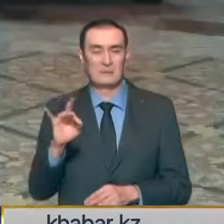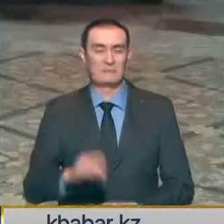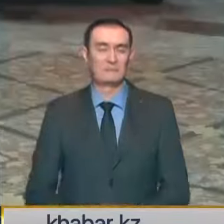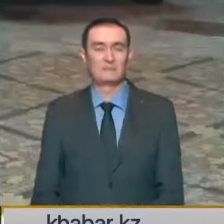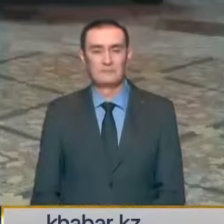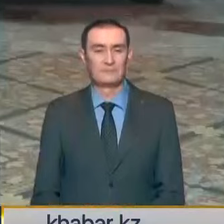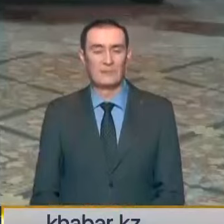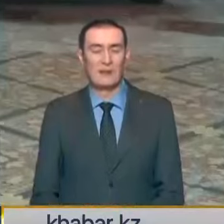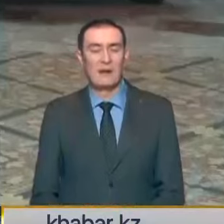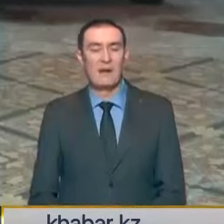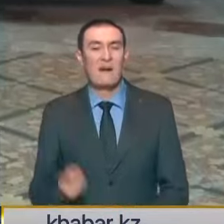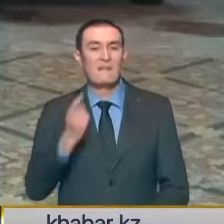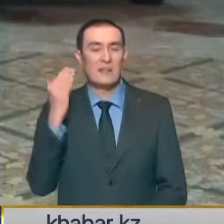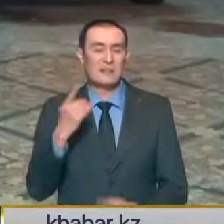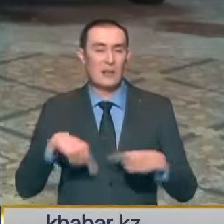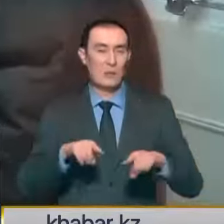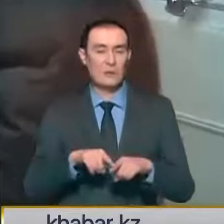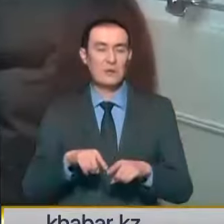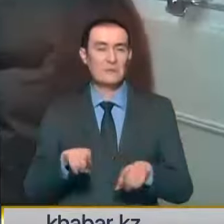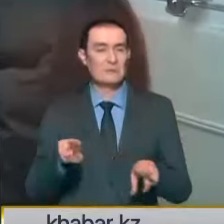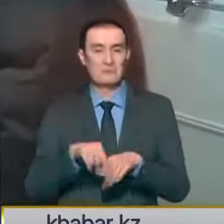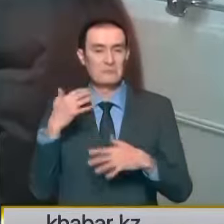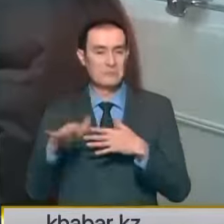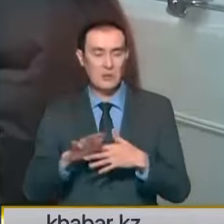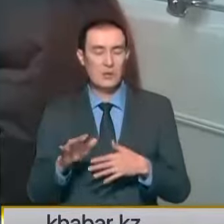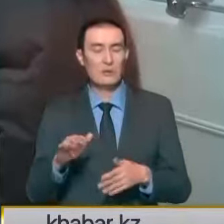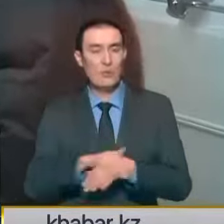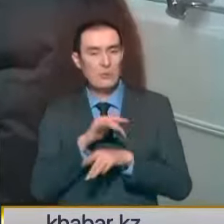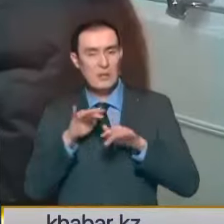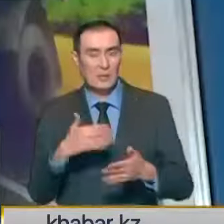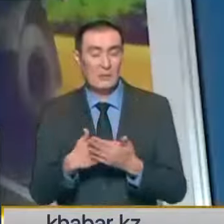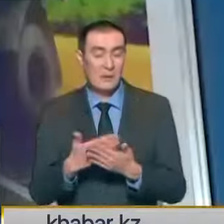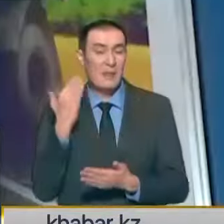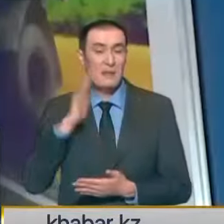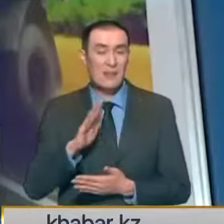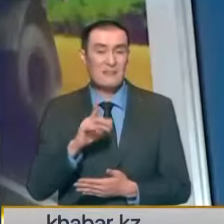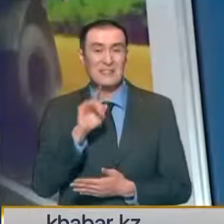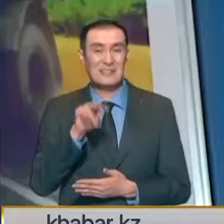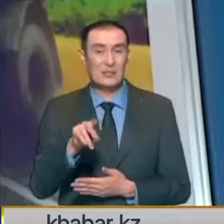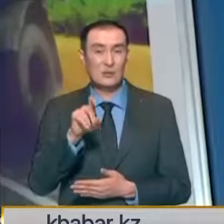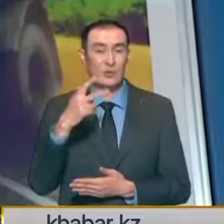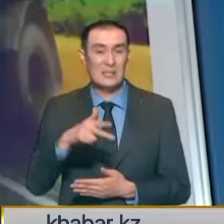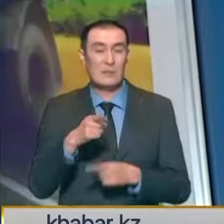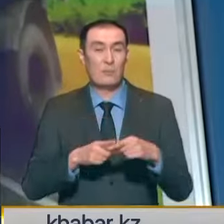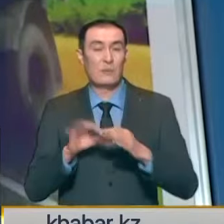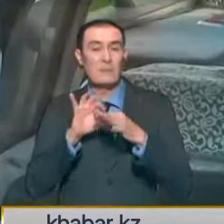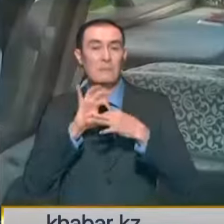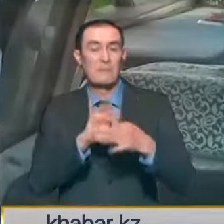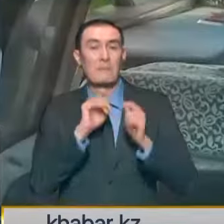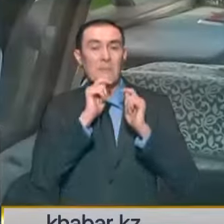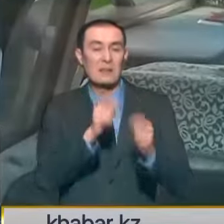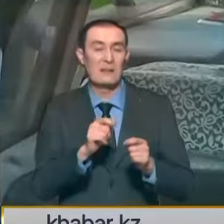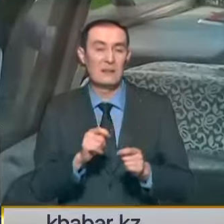Союза. Владелец салона не остается в стороне и от добрых дел. К примеру, недавно ЗИЛ-130 полуприцеп подарил пчеловоду